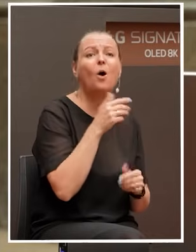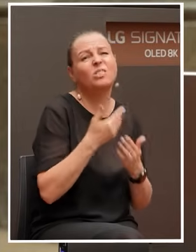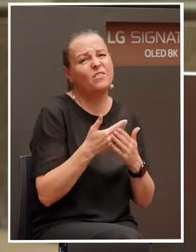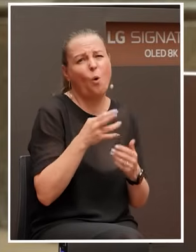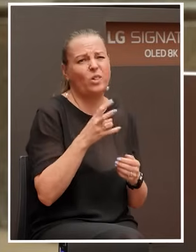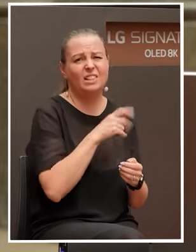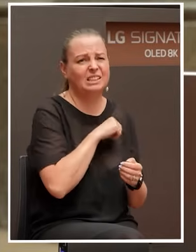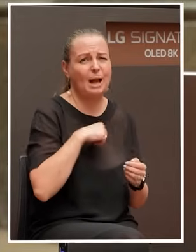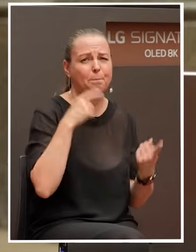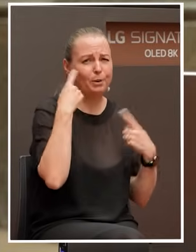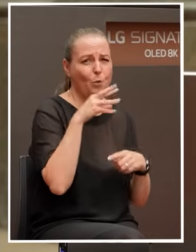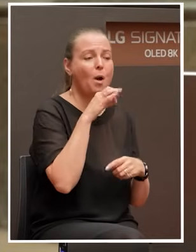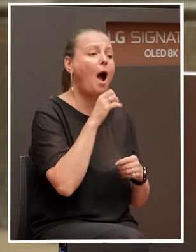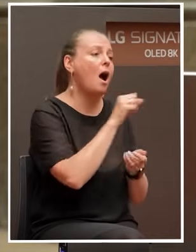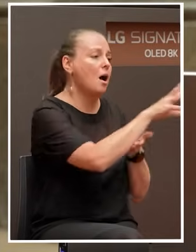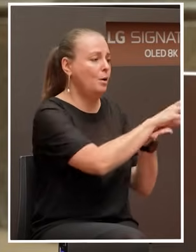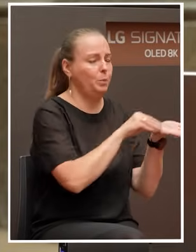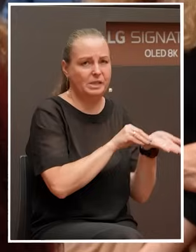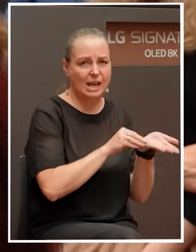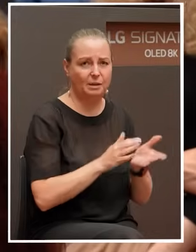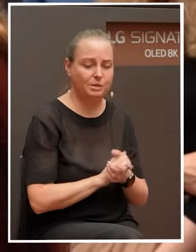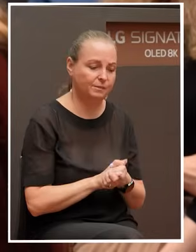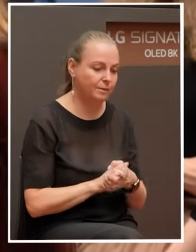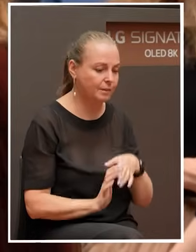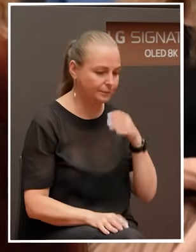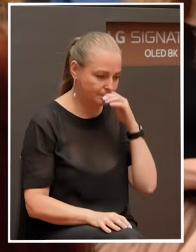придумал, а позаимствовал, скорее всего, у Истлера.